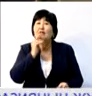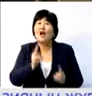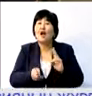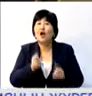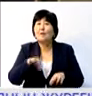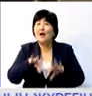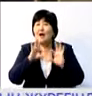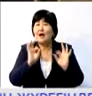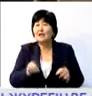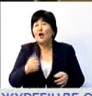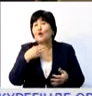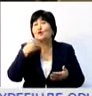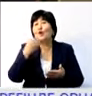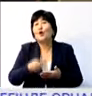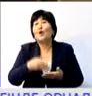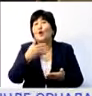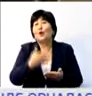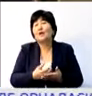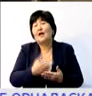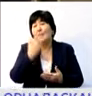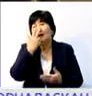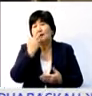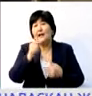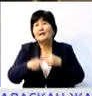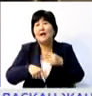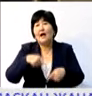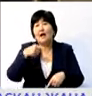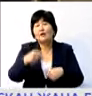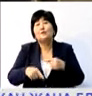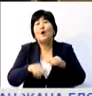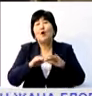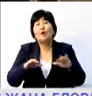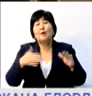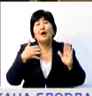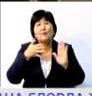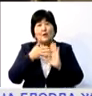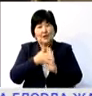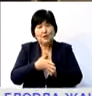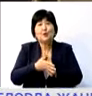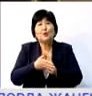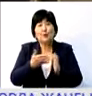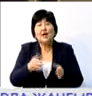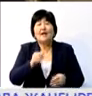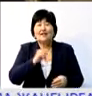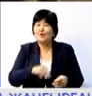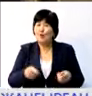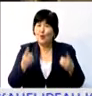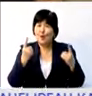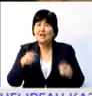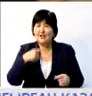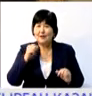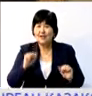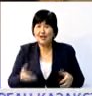тәсілдерін, ұлттық құндылықтарымыздың, салт-дәстүріміздің ұрпақ бойына сіңірудегі еңбегі орасан деп айтар